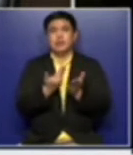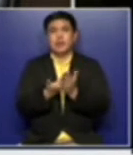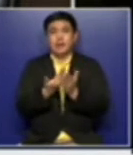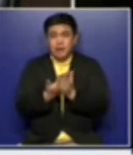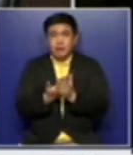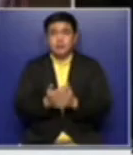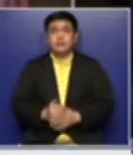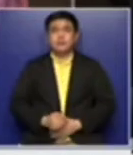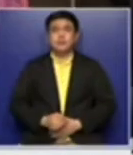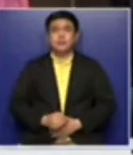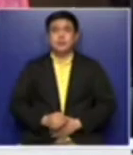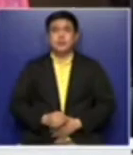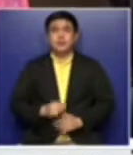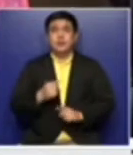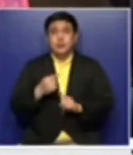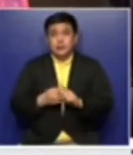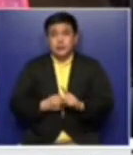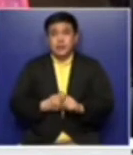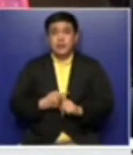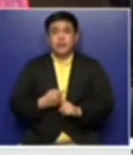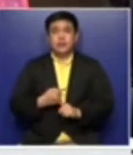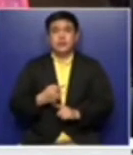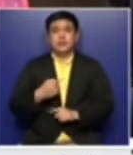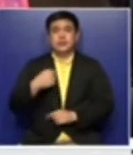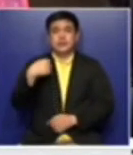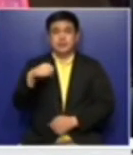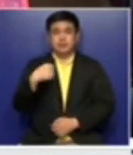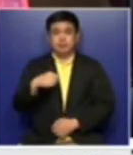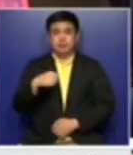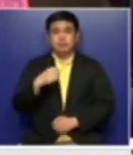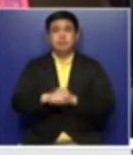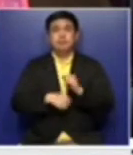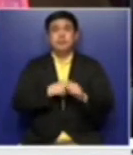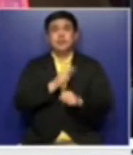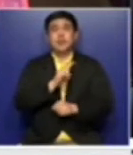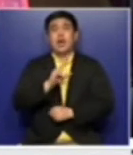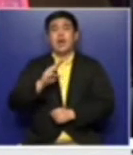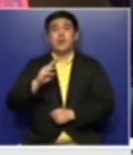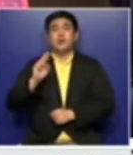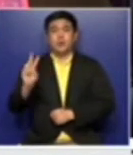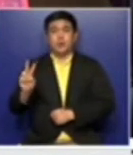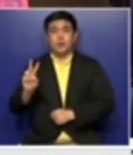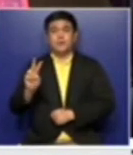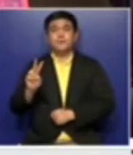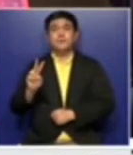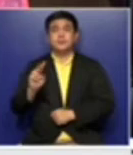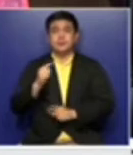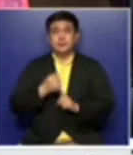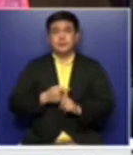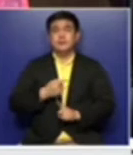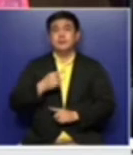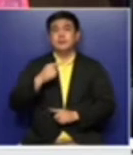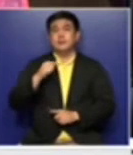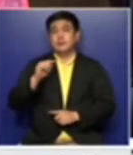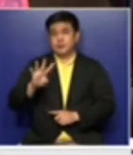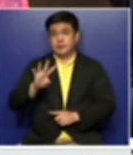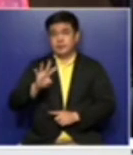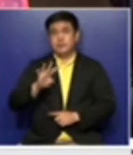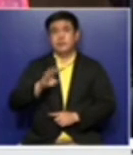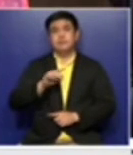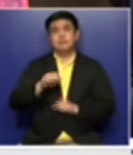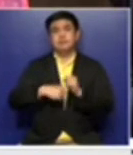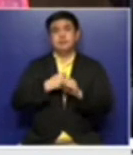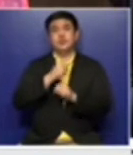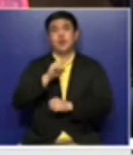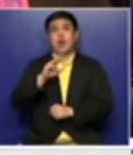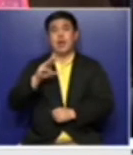ซึ่งในเดือนตุลาคม2562ถึงเมษายน2563